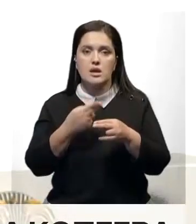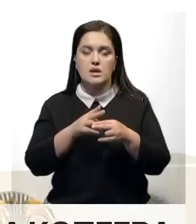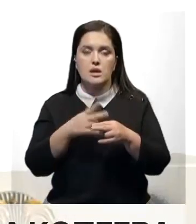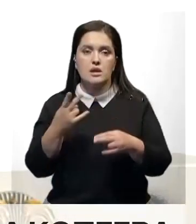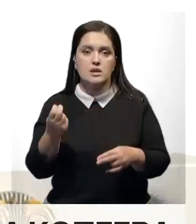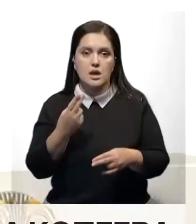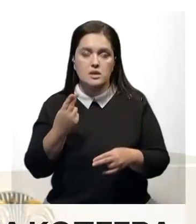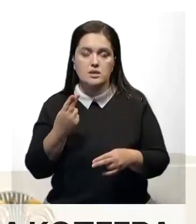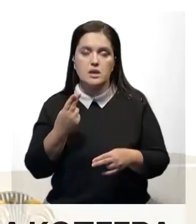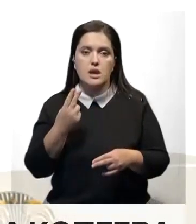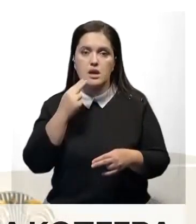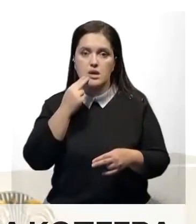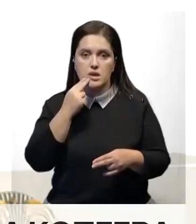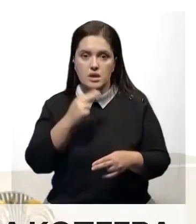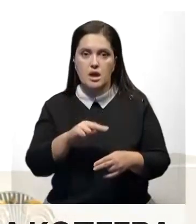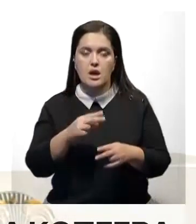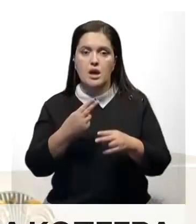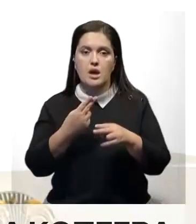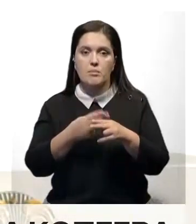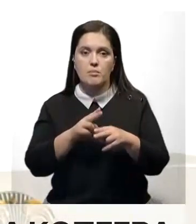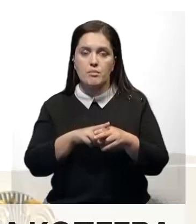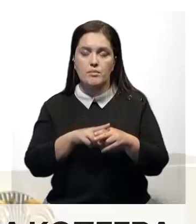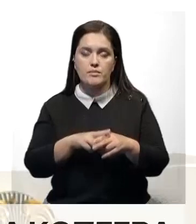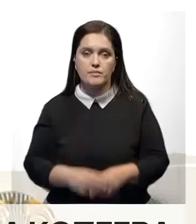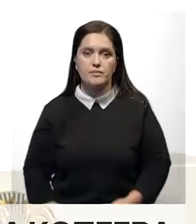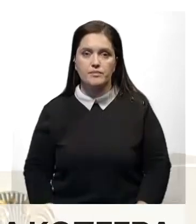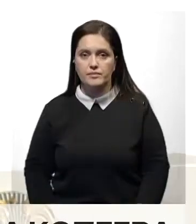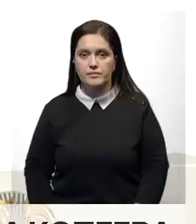национальные качества формирующие идентичность нации